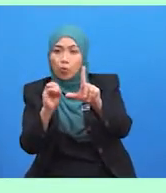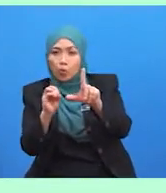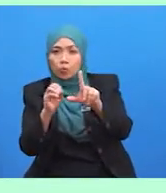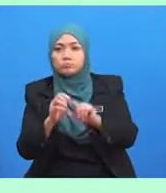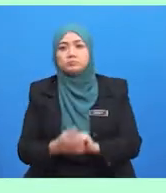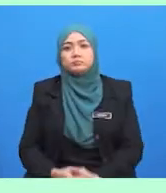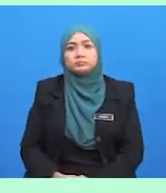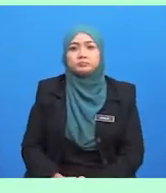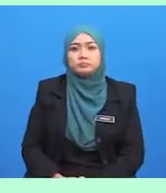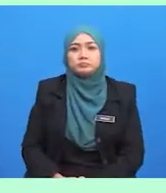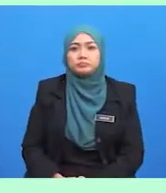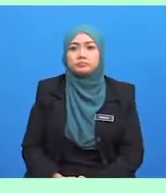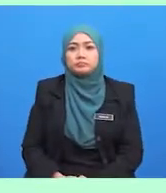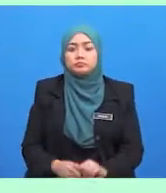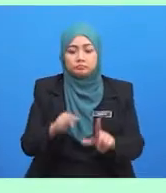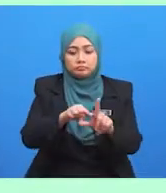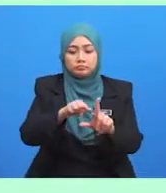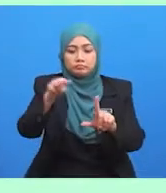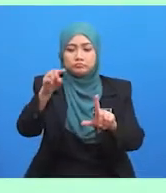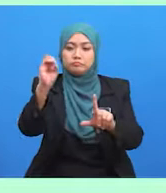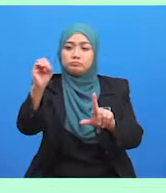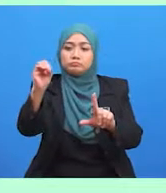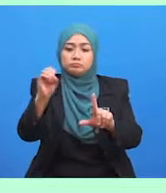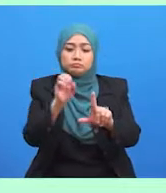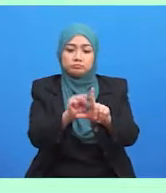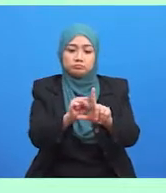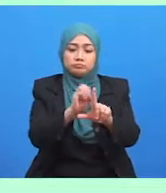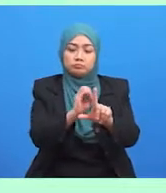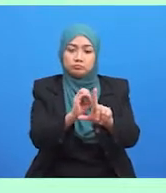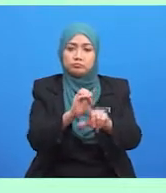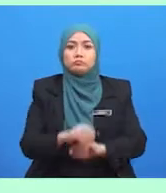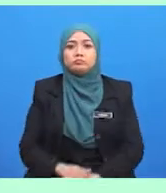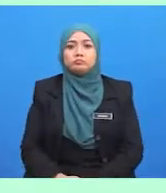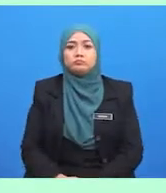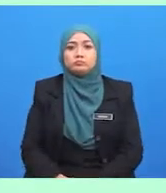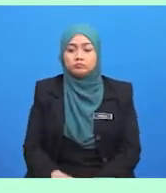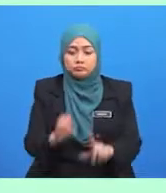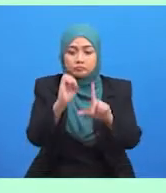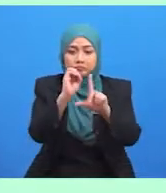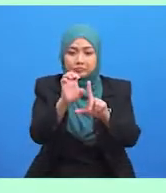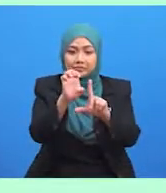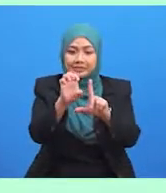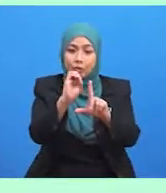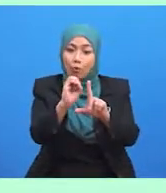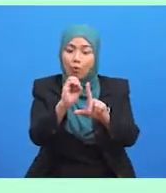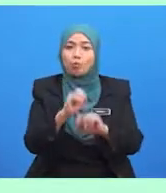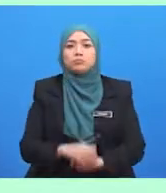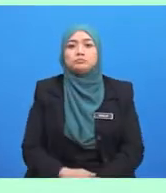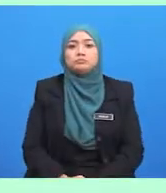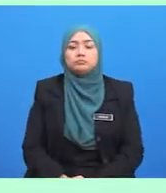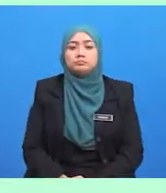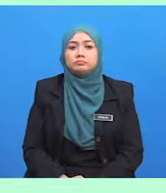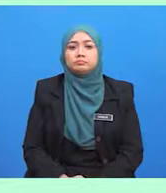keluk penawaran S kosong, S kosong. Titik keseimbangan pada E kosong. Tingkat harga